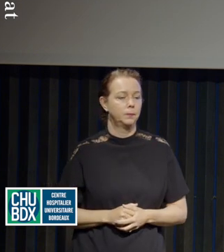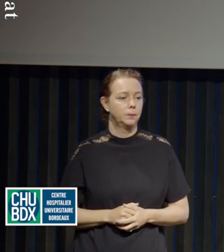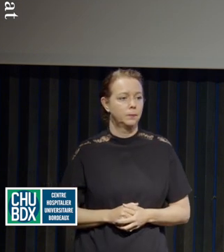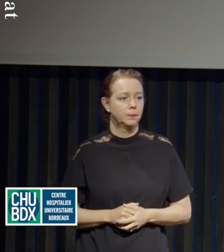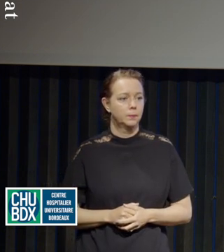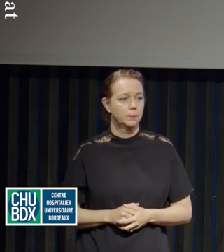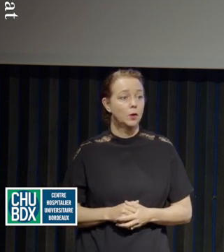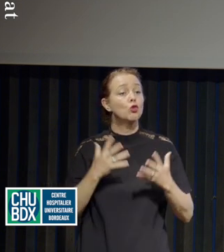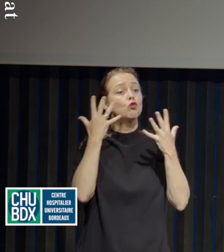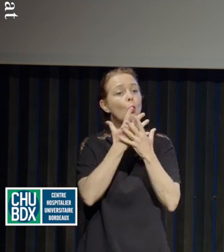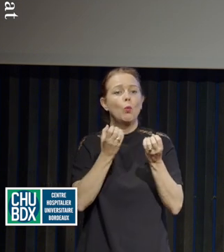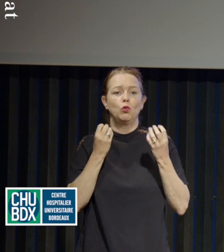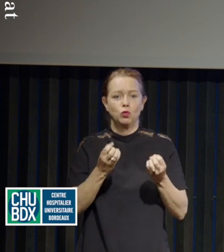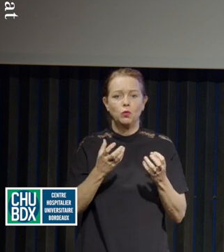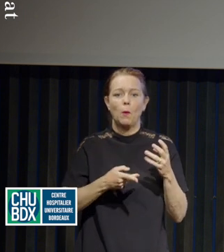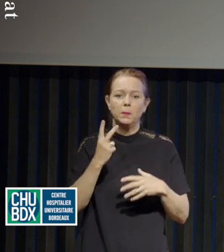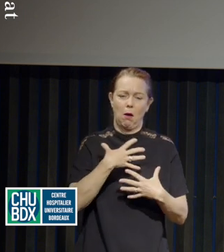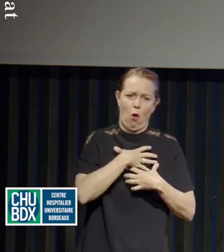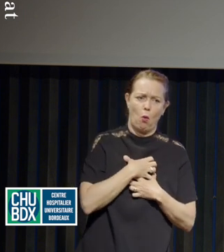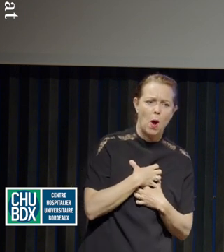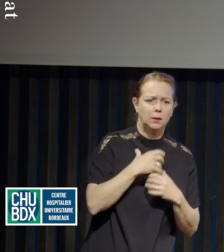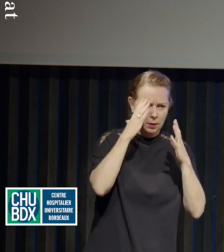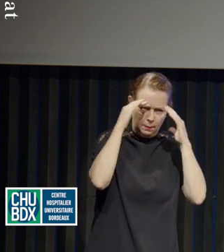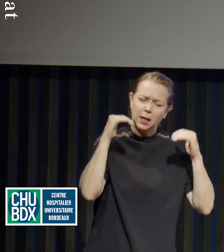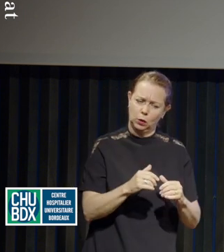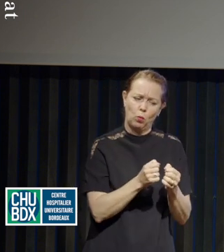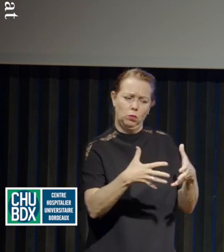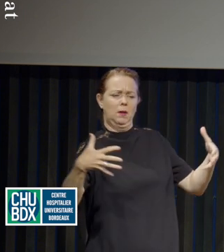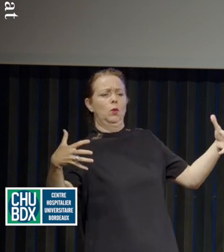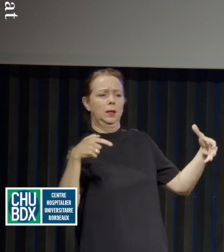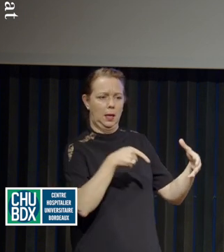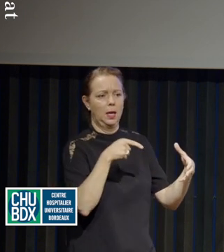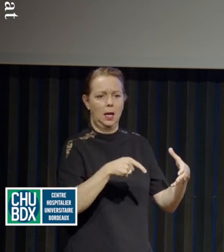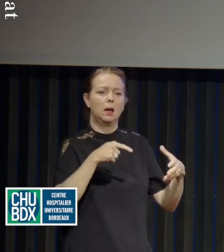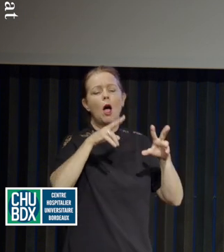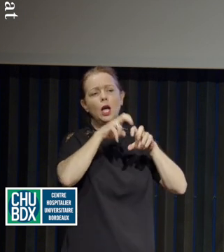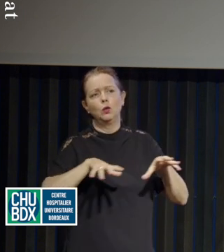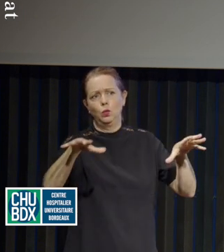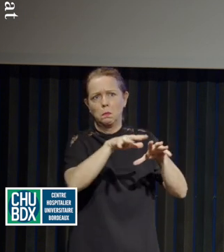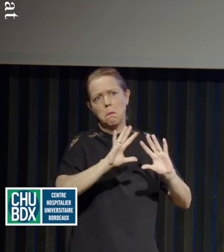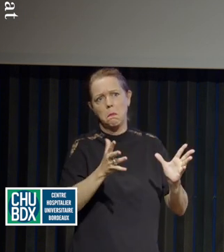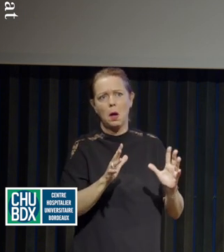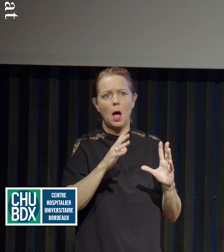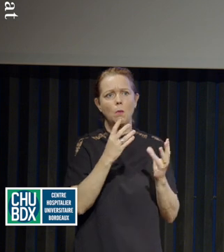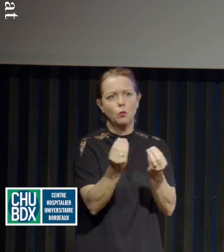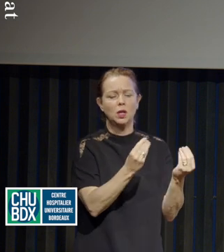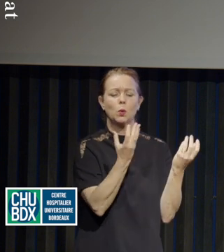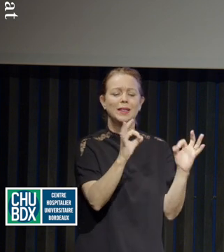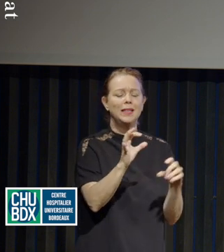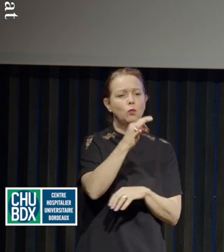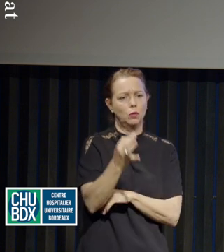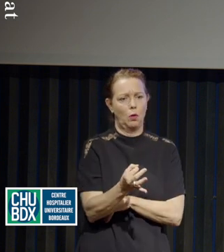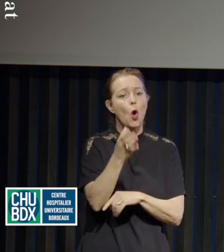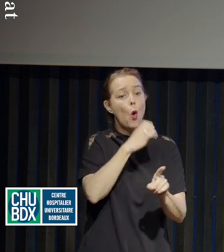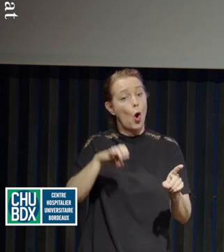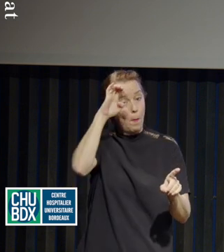Les troubles les plus fréquents sont les troubles anxieux et les troubles dépressifs qui correspondent dans cette étude à peu près 10% de la population en Europe